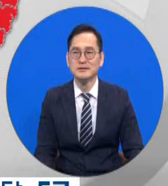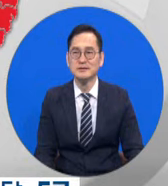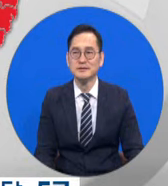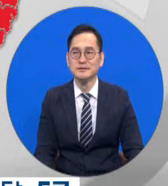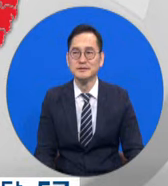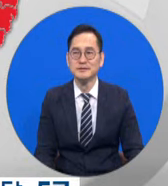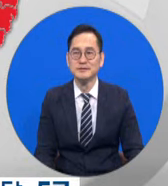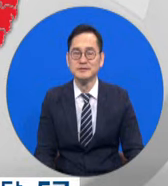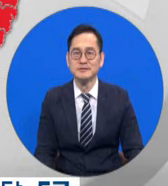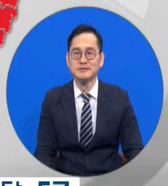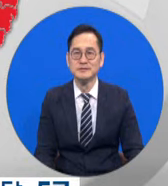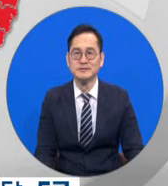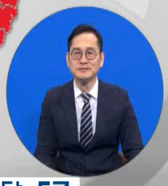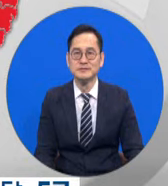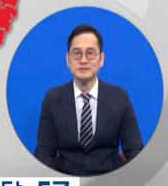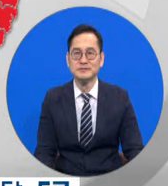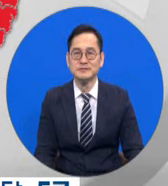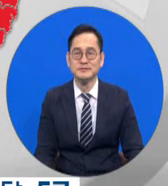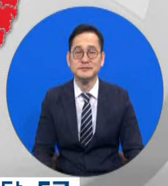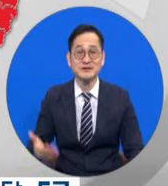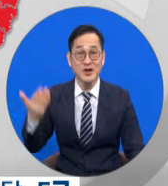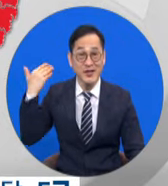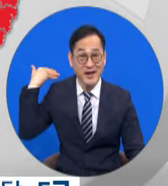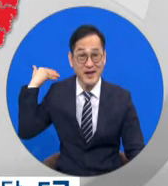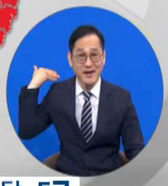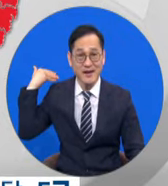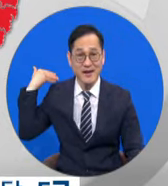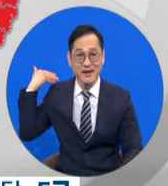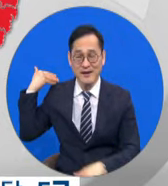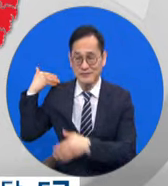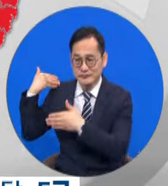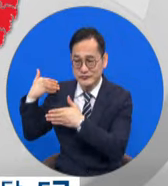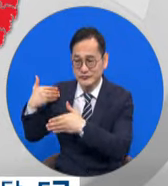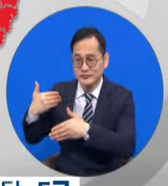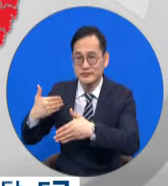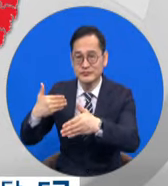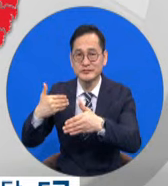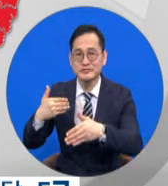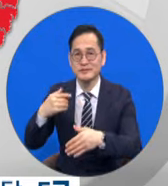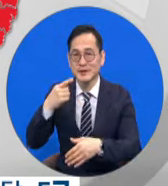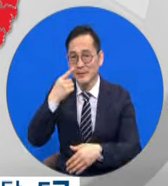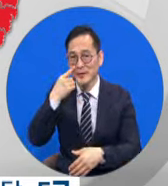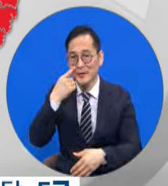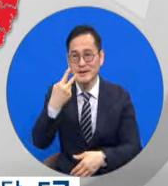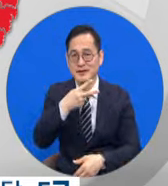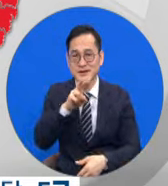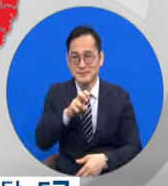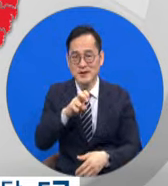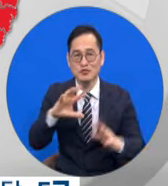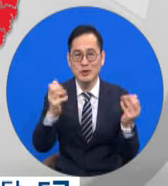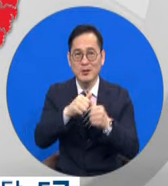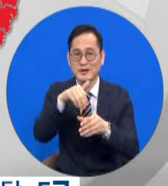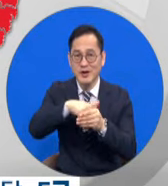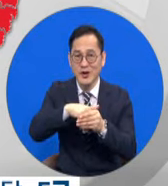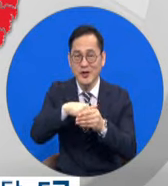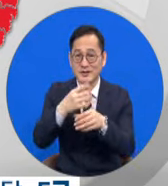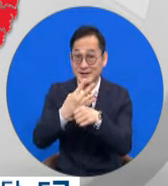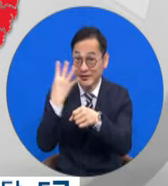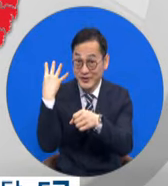자, 날짜별로 색깔별로 표시해 놨습니다. 2020년 이 총선 때를